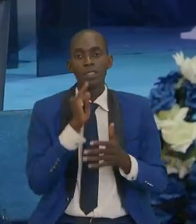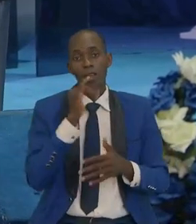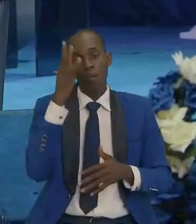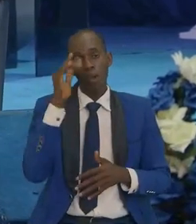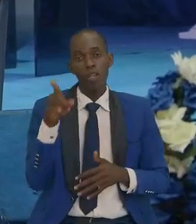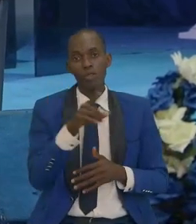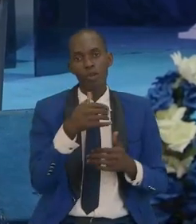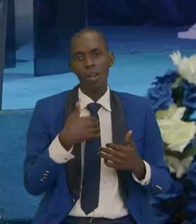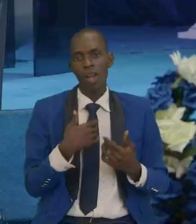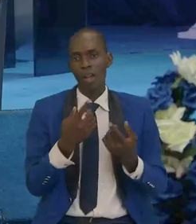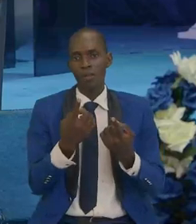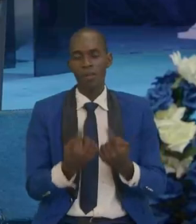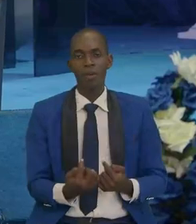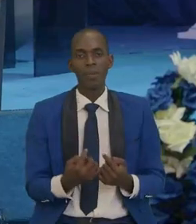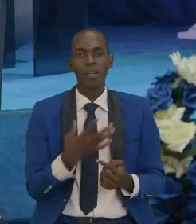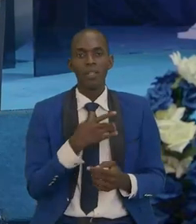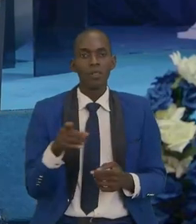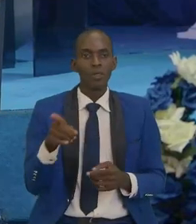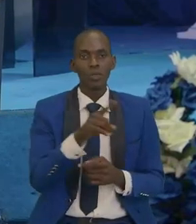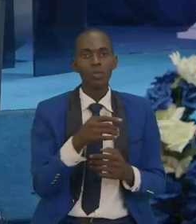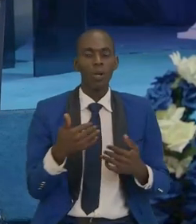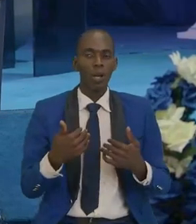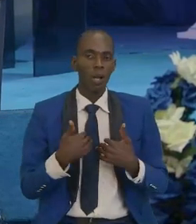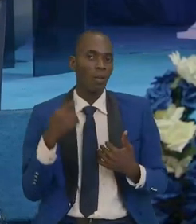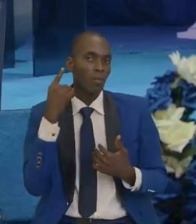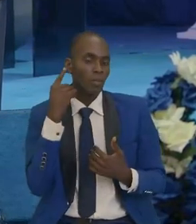participants à l'abondance envoyée du ciel. C'est pourquoi vous êtes arrivés.